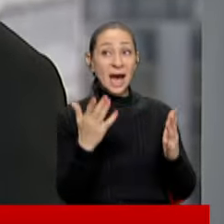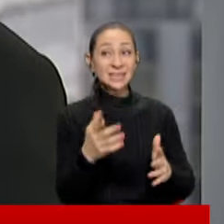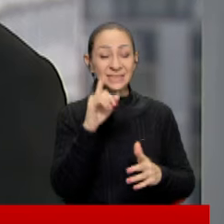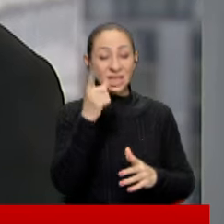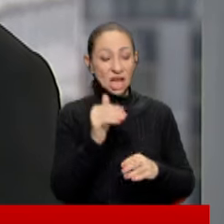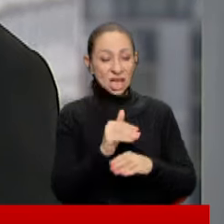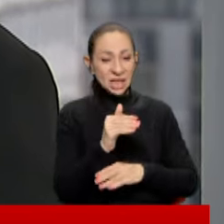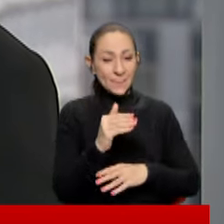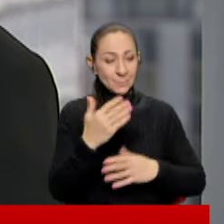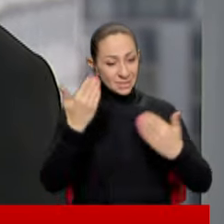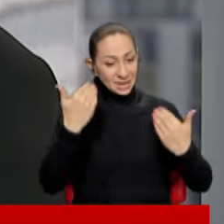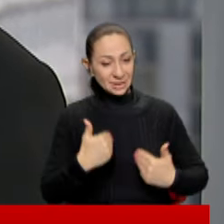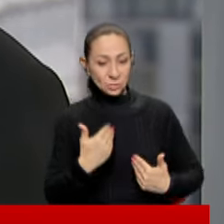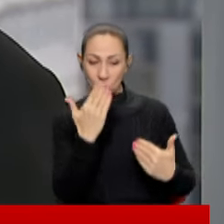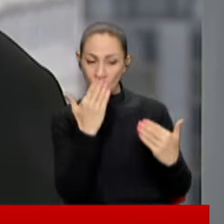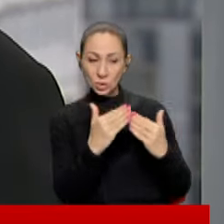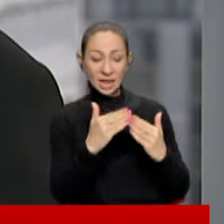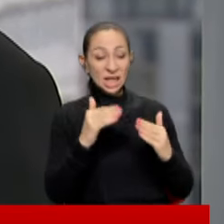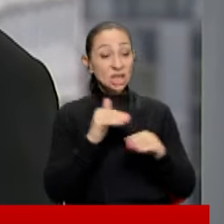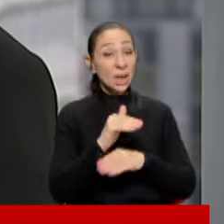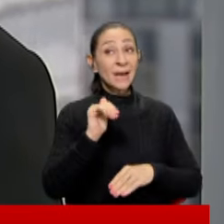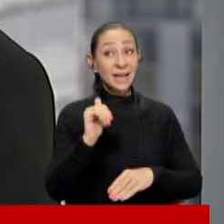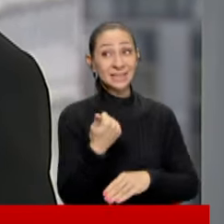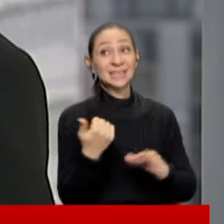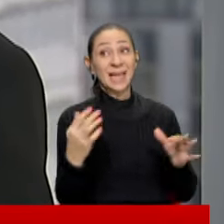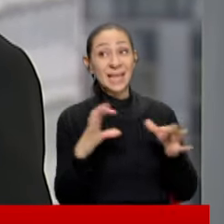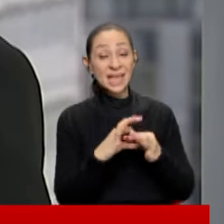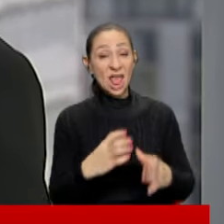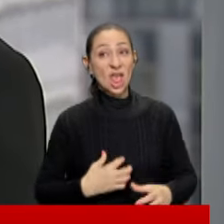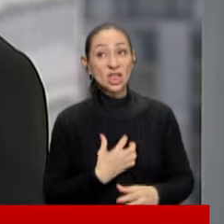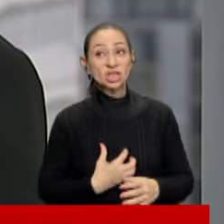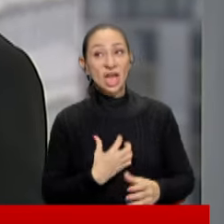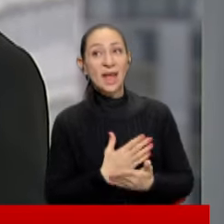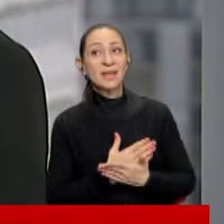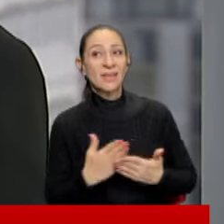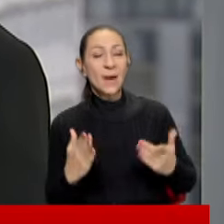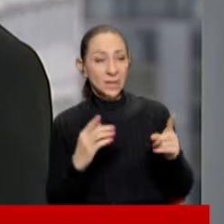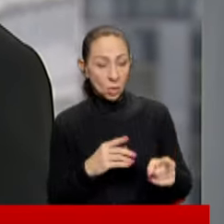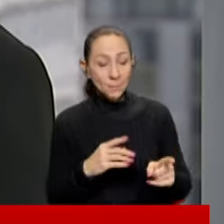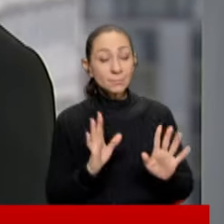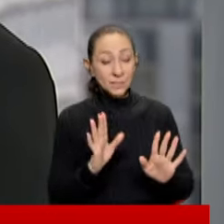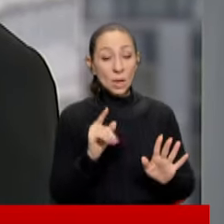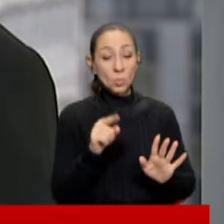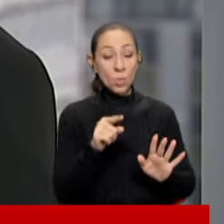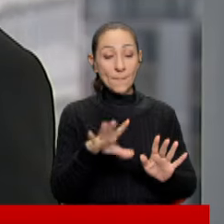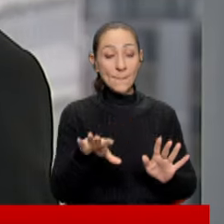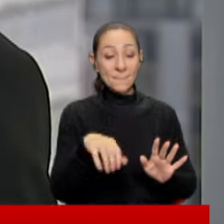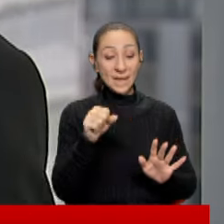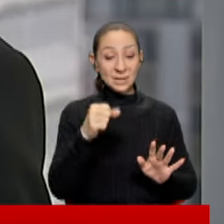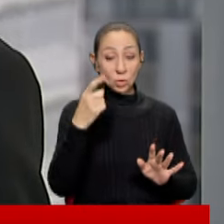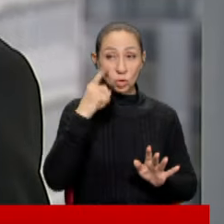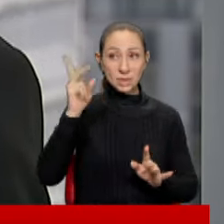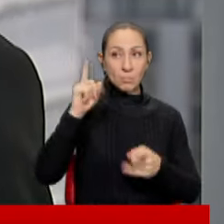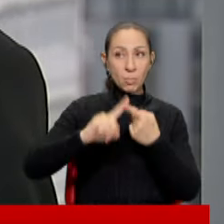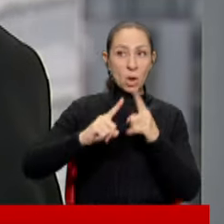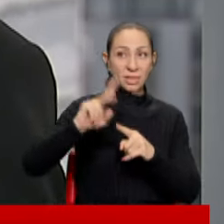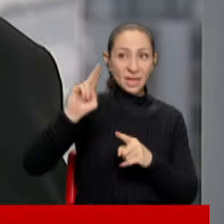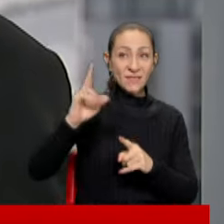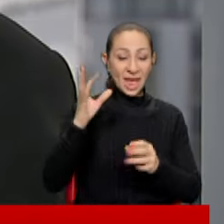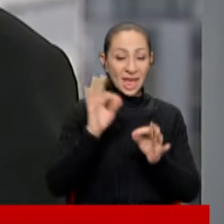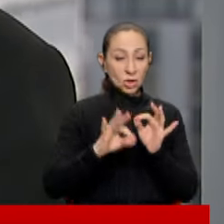sadece yaşam tarzıyla ilgili değil, yaşam kalitesiyle ilgili endişelerle de devam ediyor. Bu tabii merkez hükümetin uyguladığı politikalarla